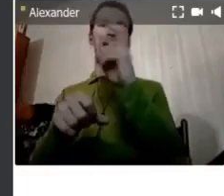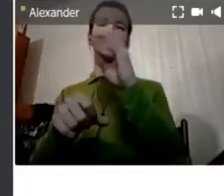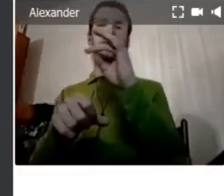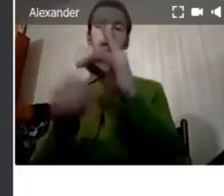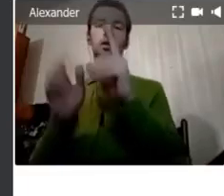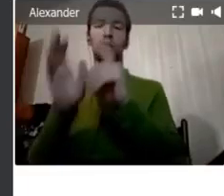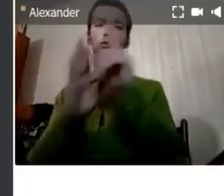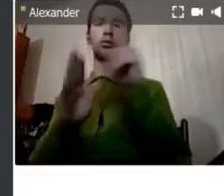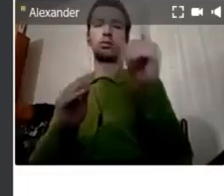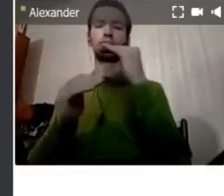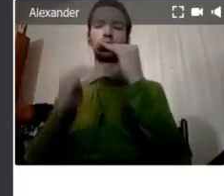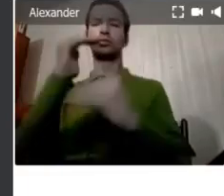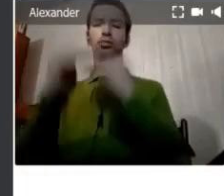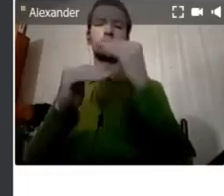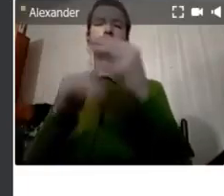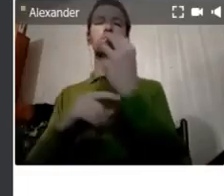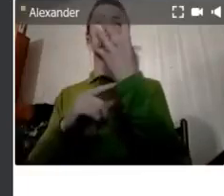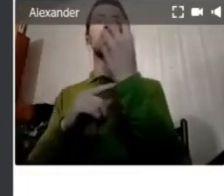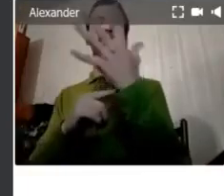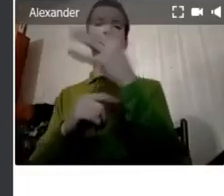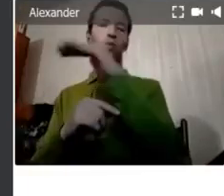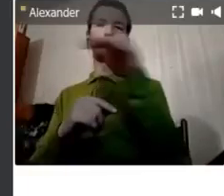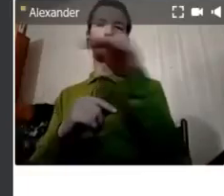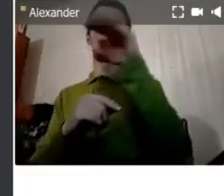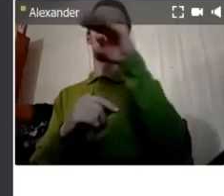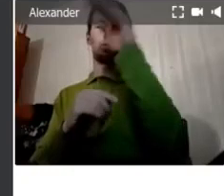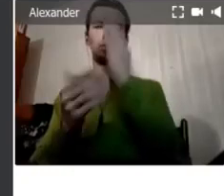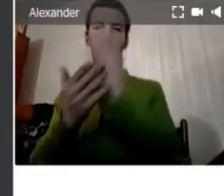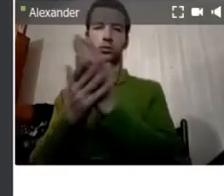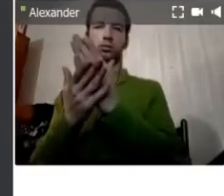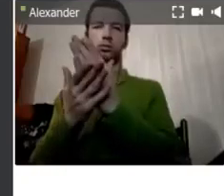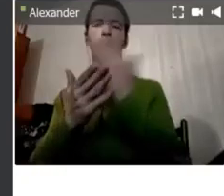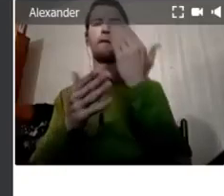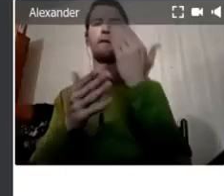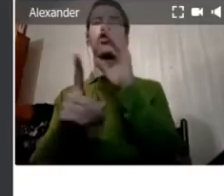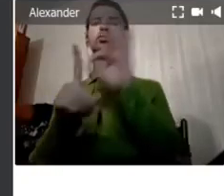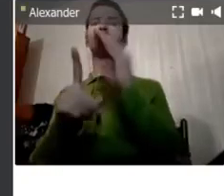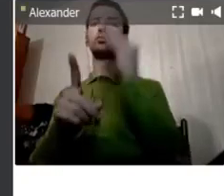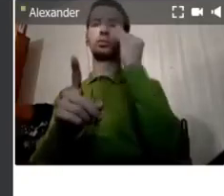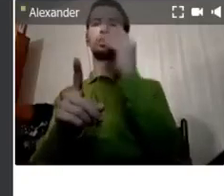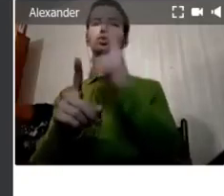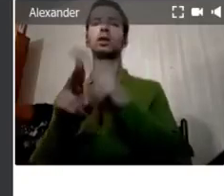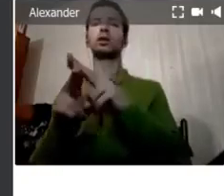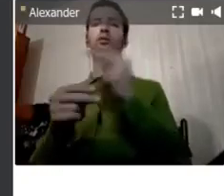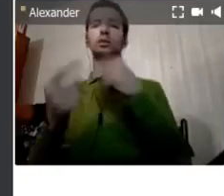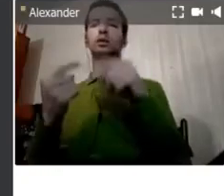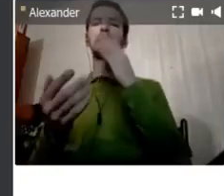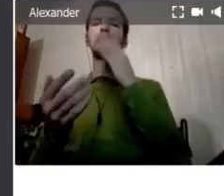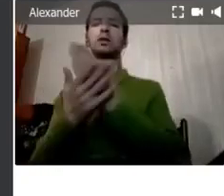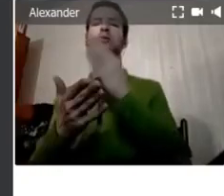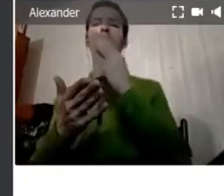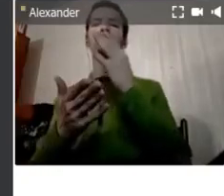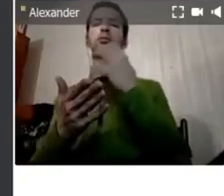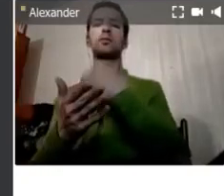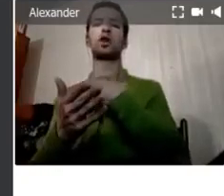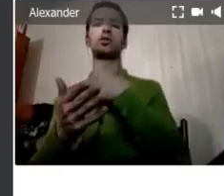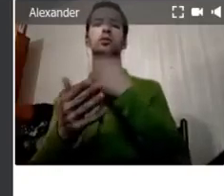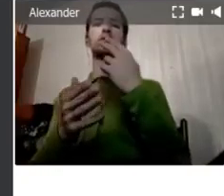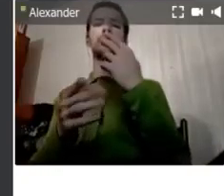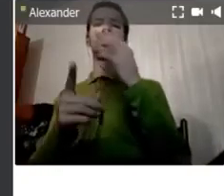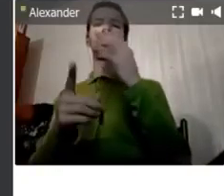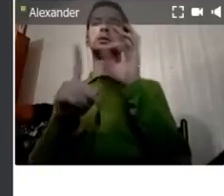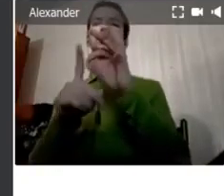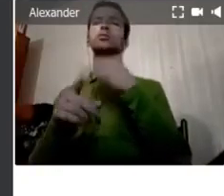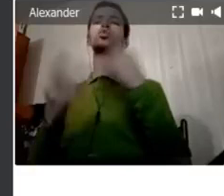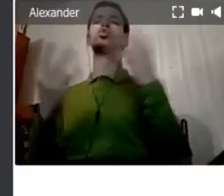получать еще больше. Это очень важно, потому что на каждом новом уровне вы зарабатываете больше, больше и больше. Ну вот